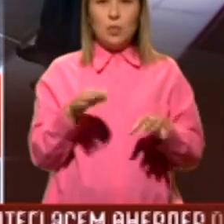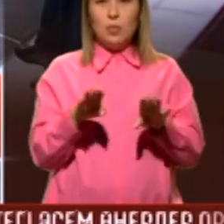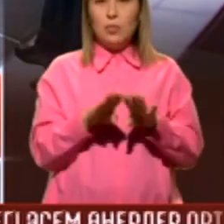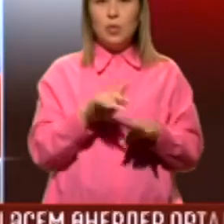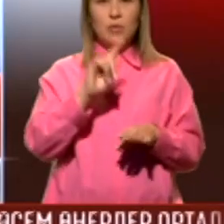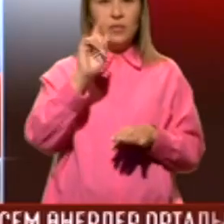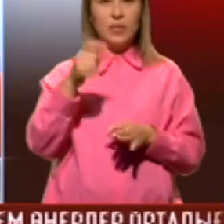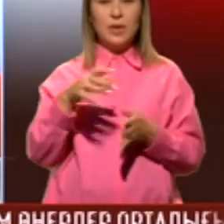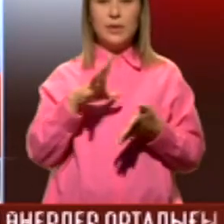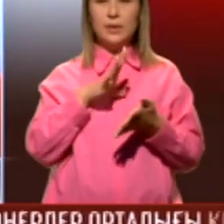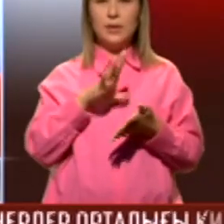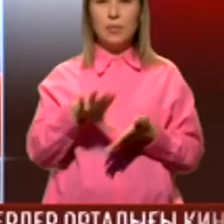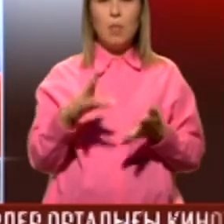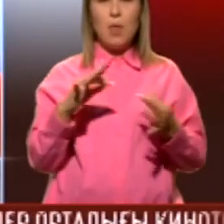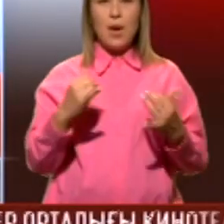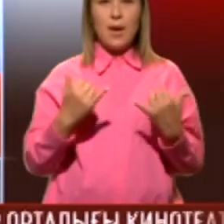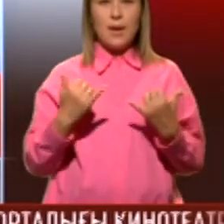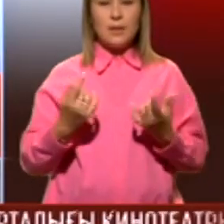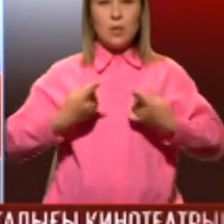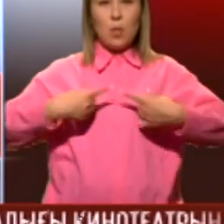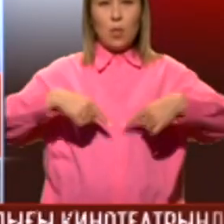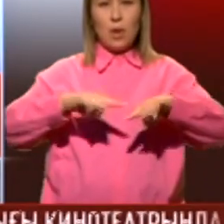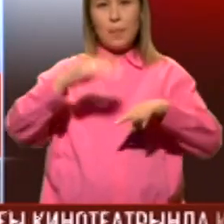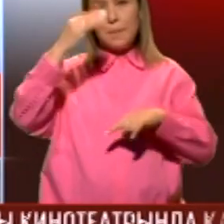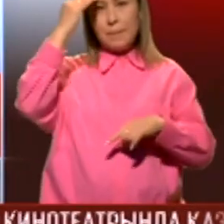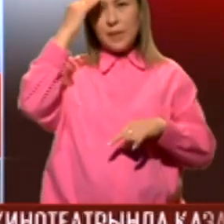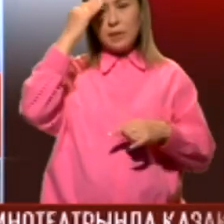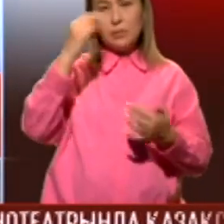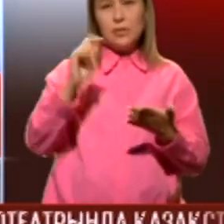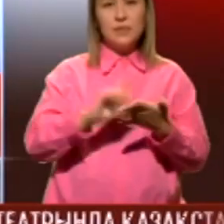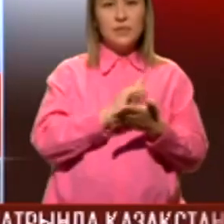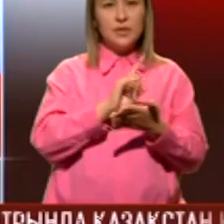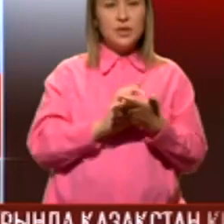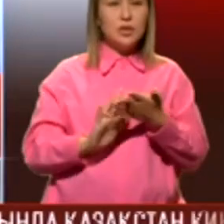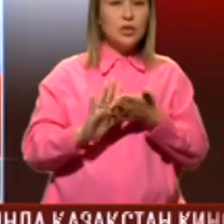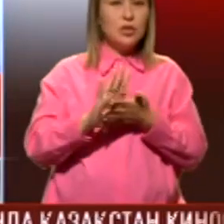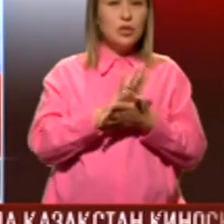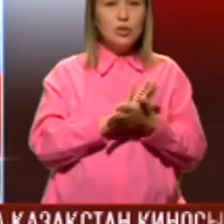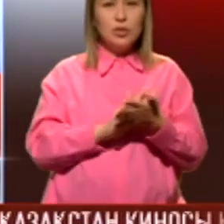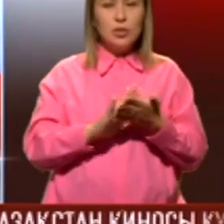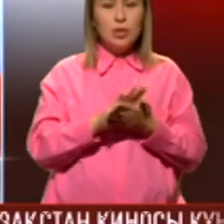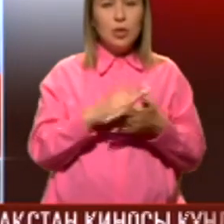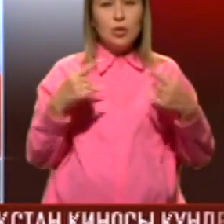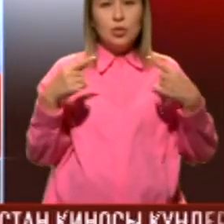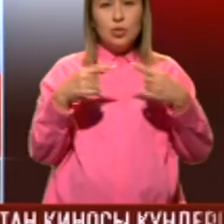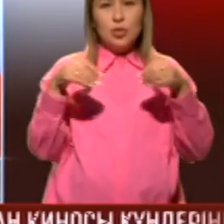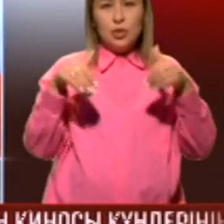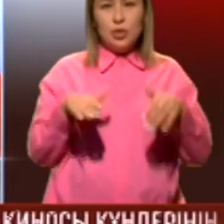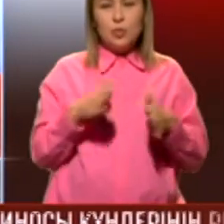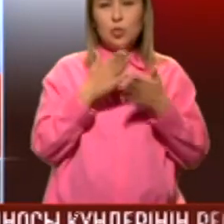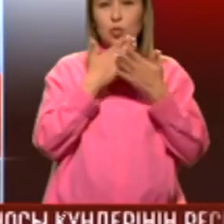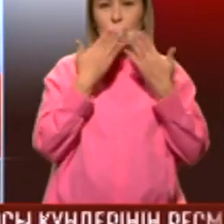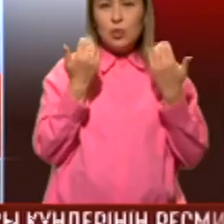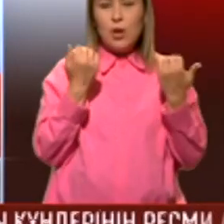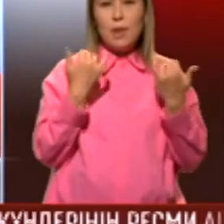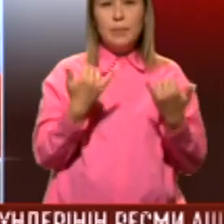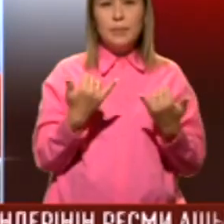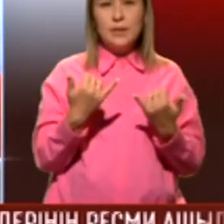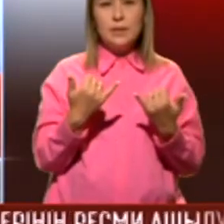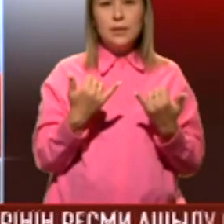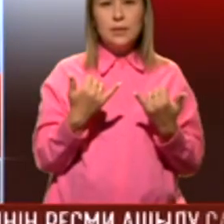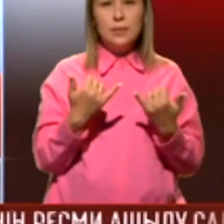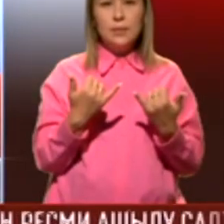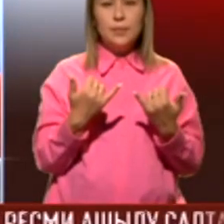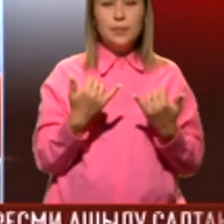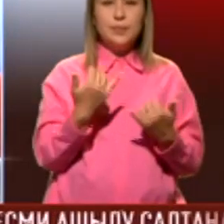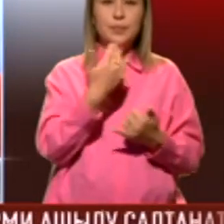болмас па еді. Бірақ қазіргі қоғамдық пікірі әрине ешқандай дұрыс шешімге жол бермейді. Ал мынау біздікі